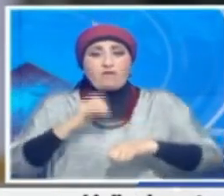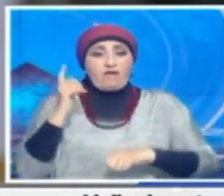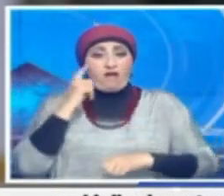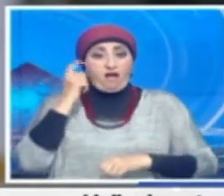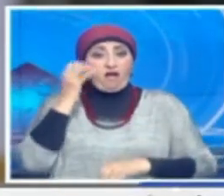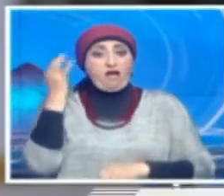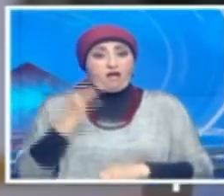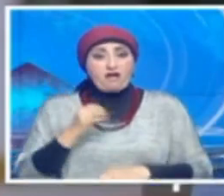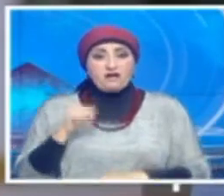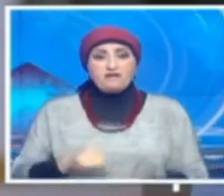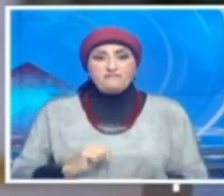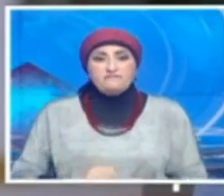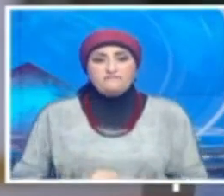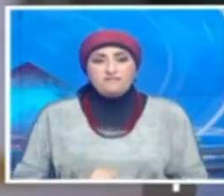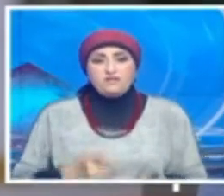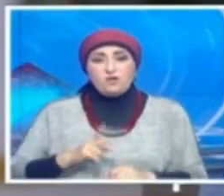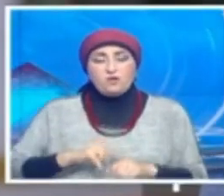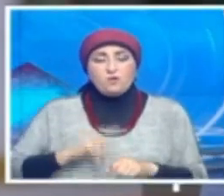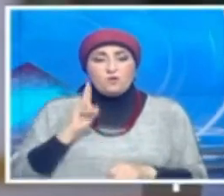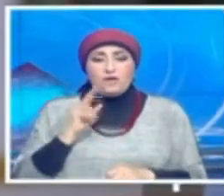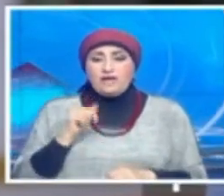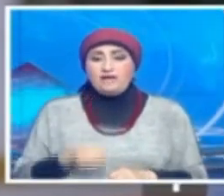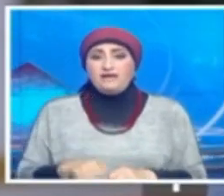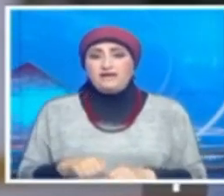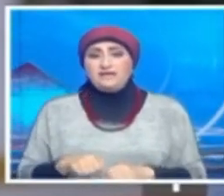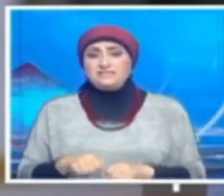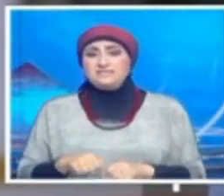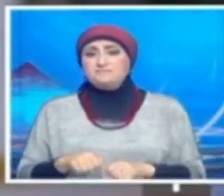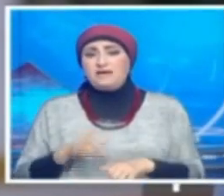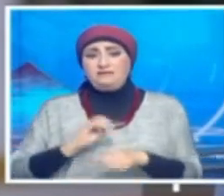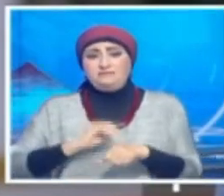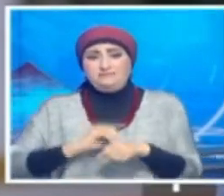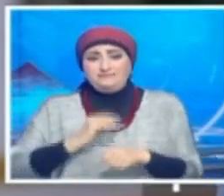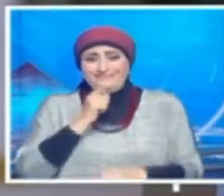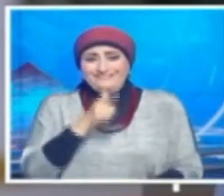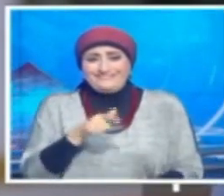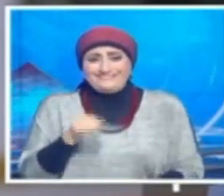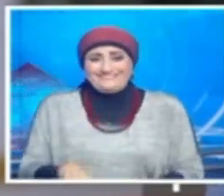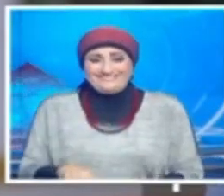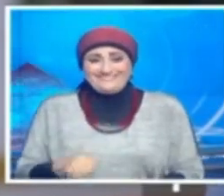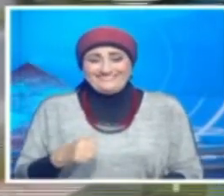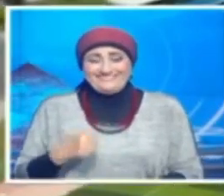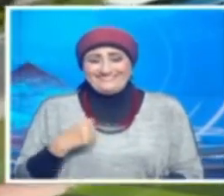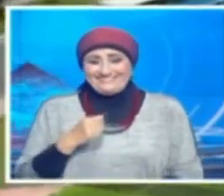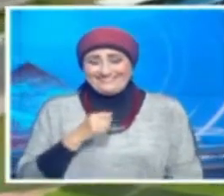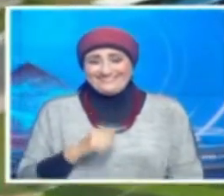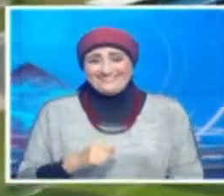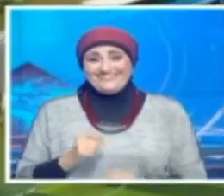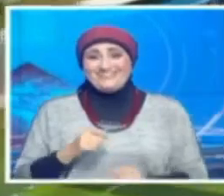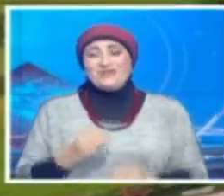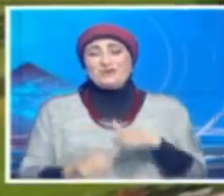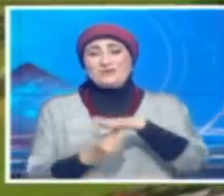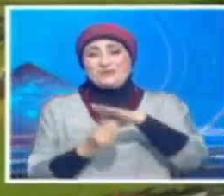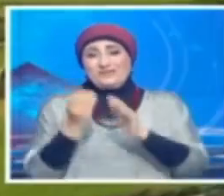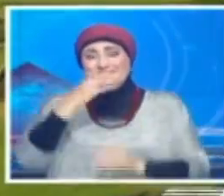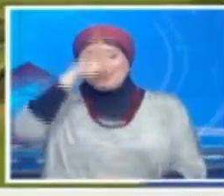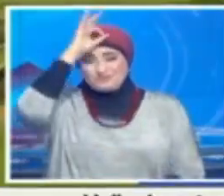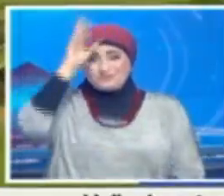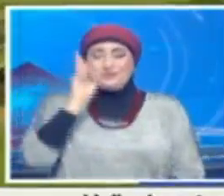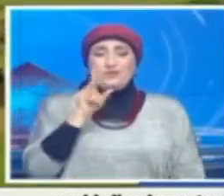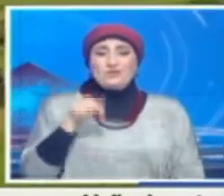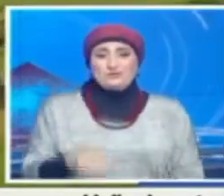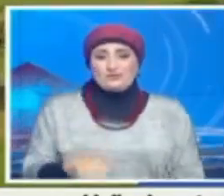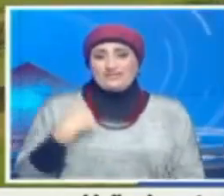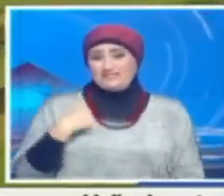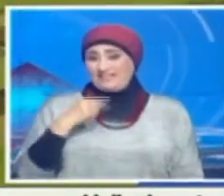them to be representing ourselves in the United Nations within other countries. كلية الشرطة، والتي تعد